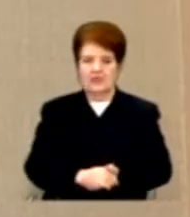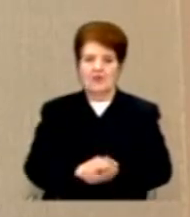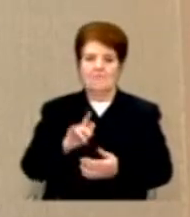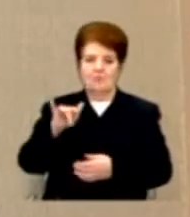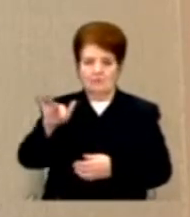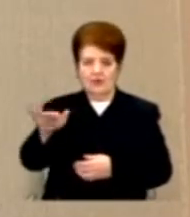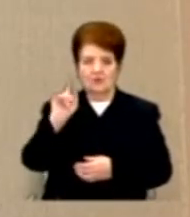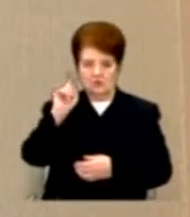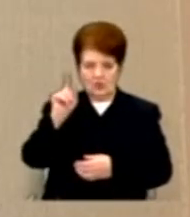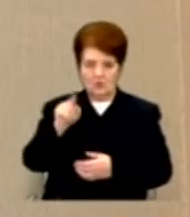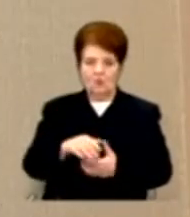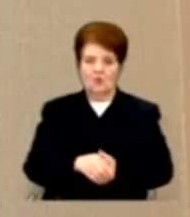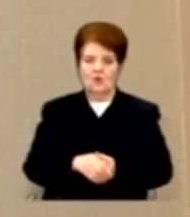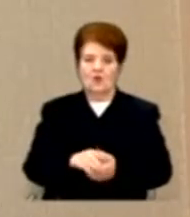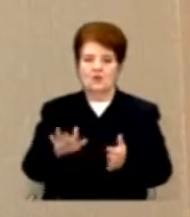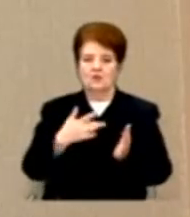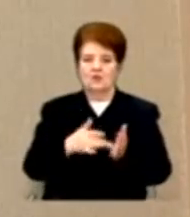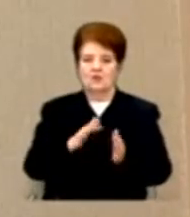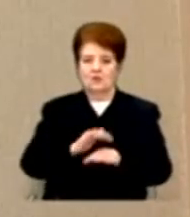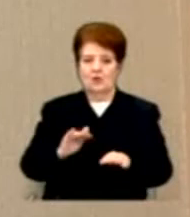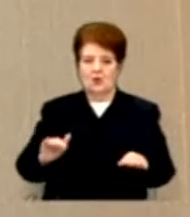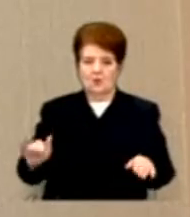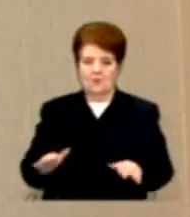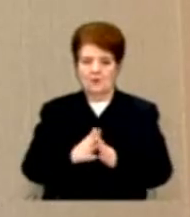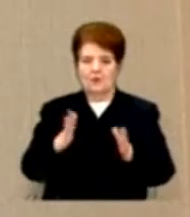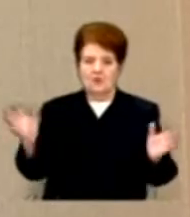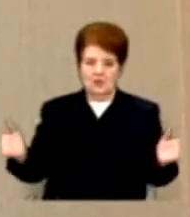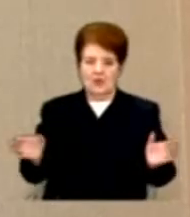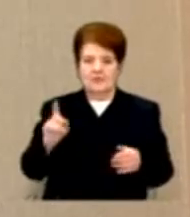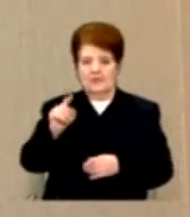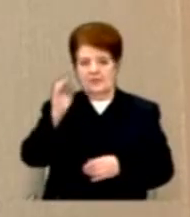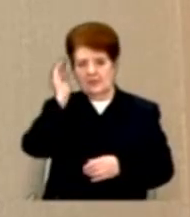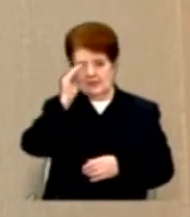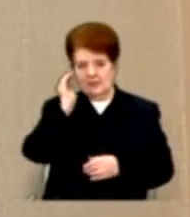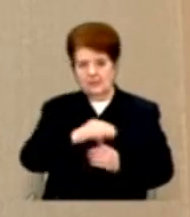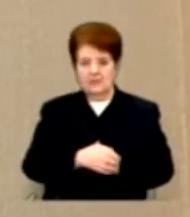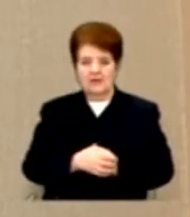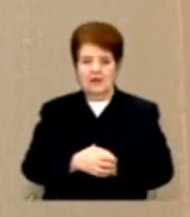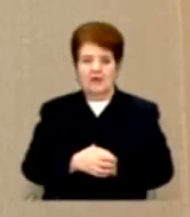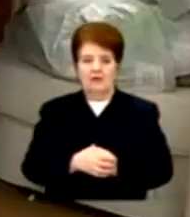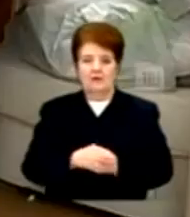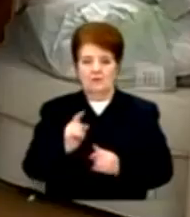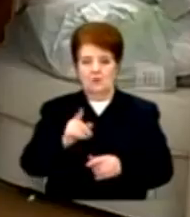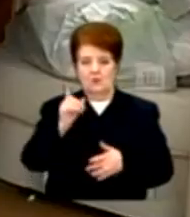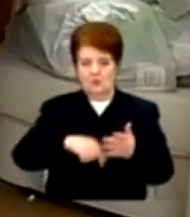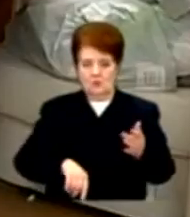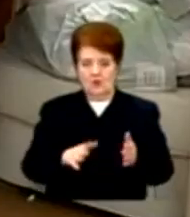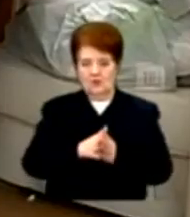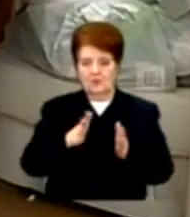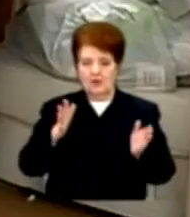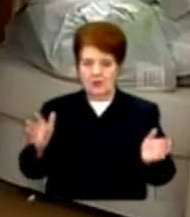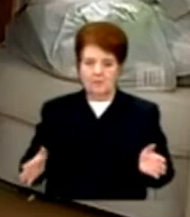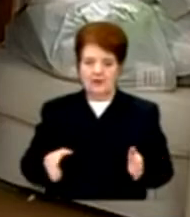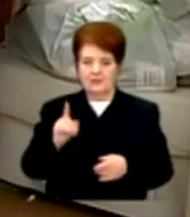merge și acolo, centrele noastre de copii, marea majoritate sunt în Transnistria, deci cu siguranță o mare parte din